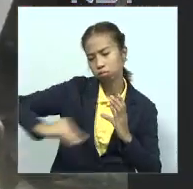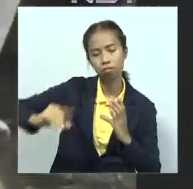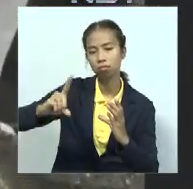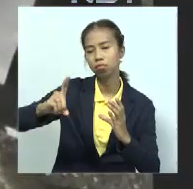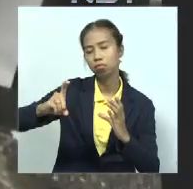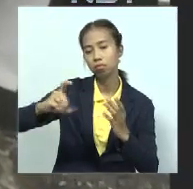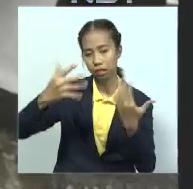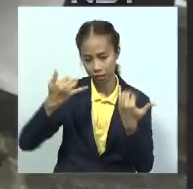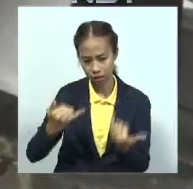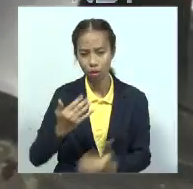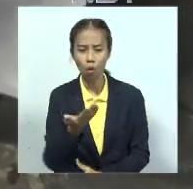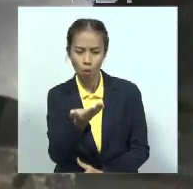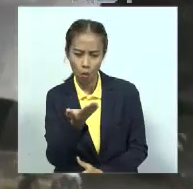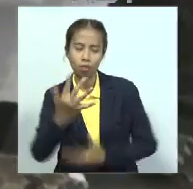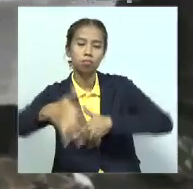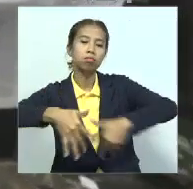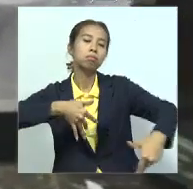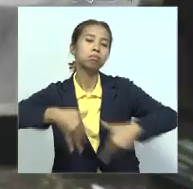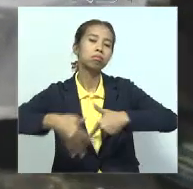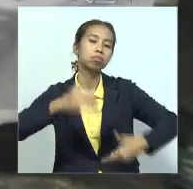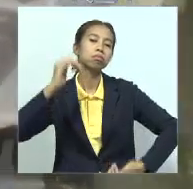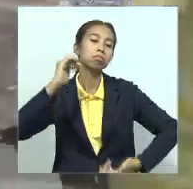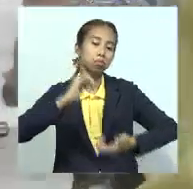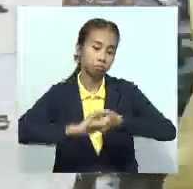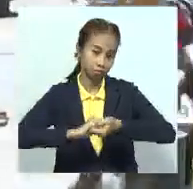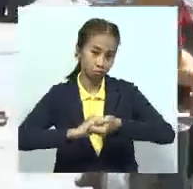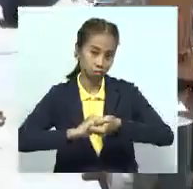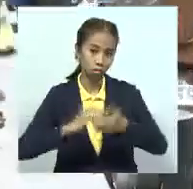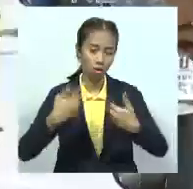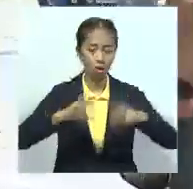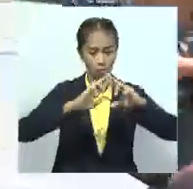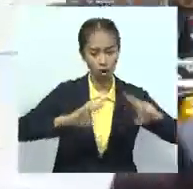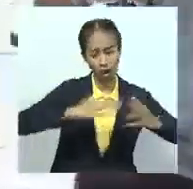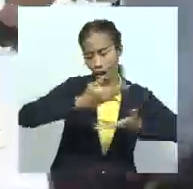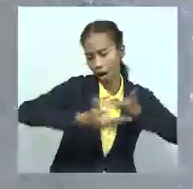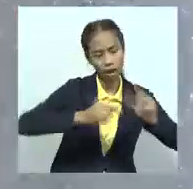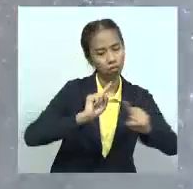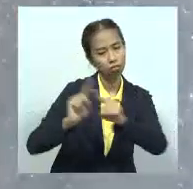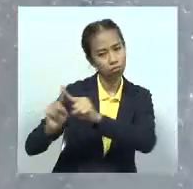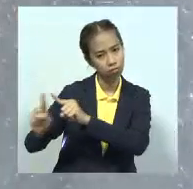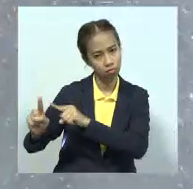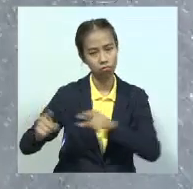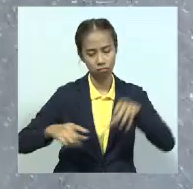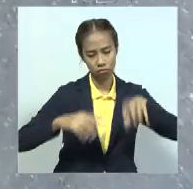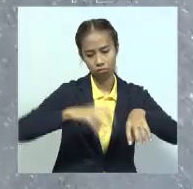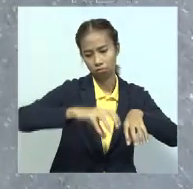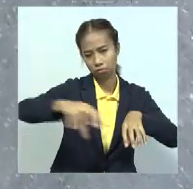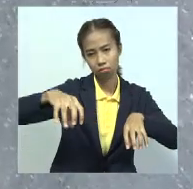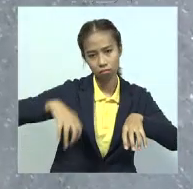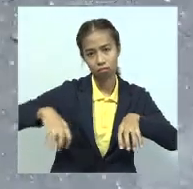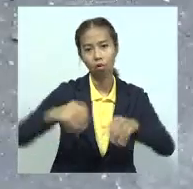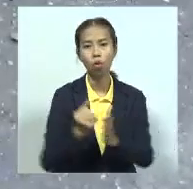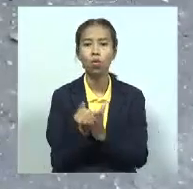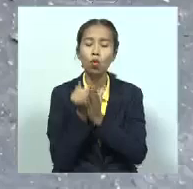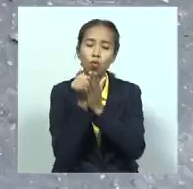แดงจึงอยากจะขอความร่วมมือกับประชาชนรวมถึงแผงค้าลอยที่ตั้งอยู่ริมฟุตบาทและถนนขอให้ช่วยกันทิ้ง